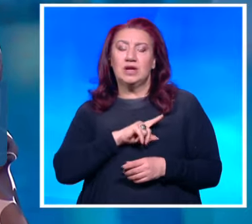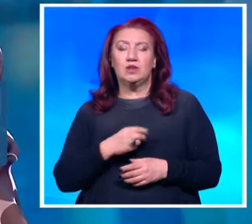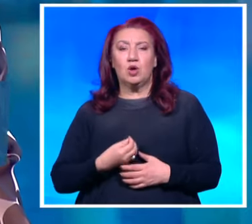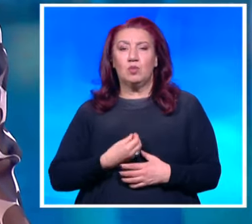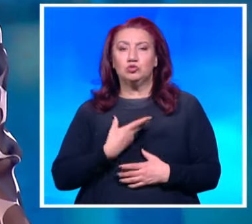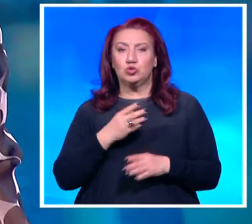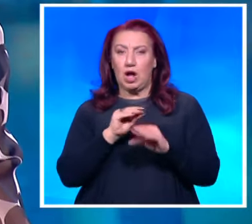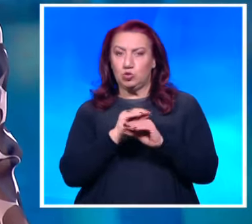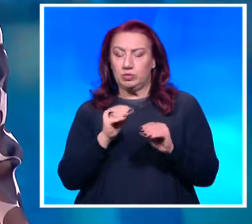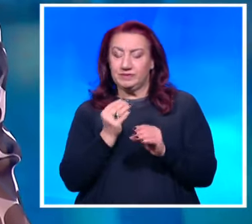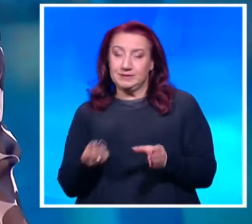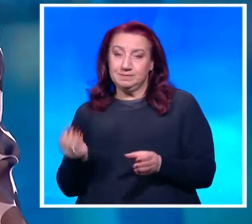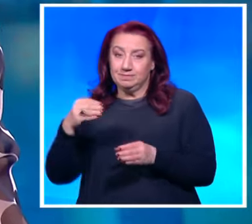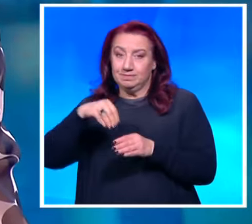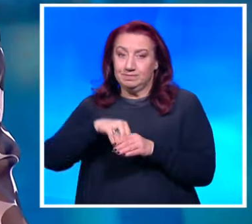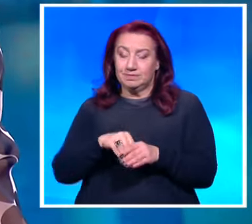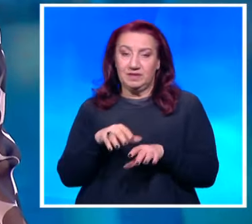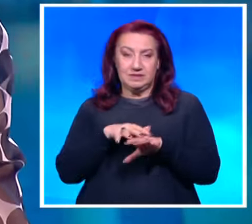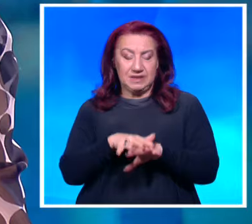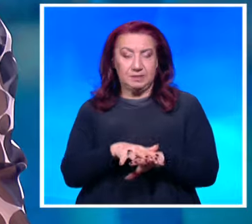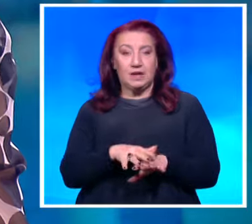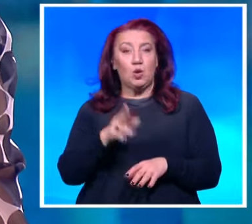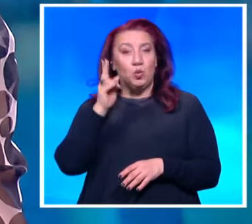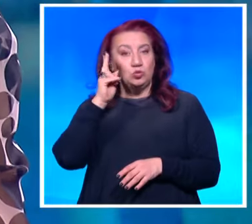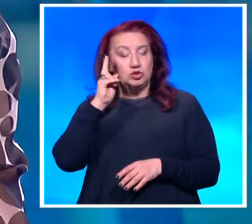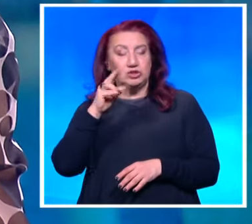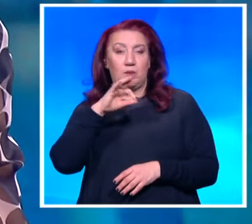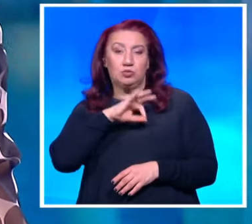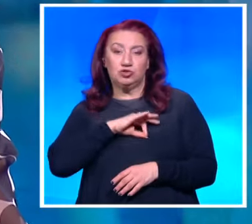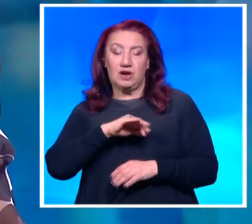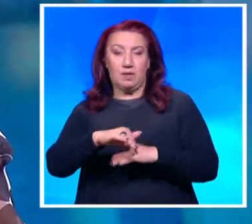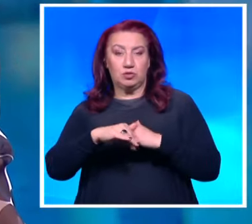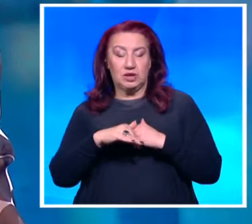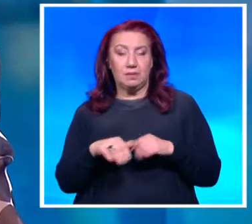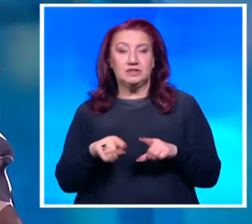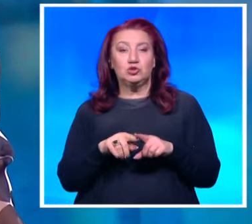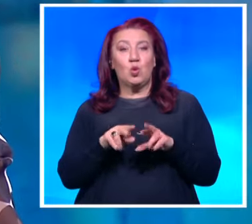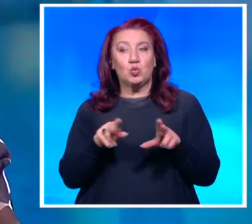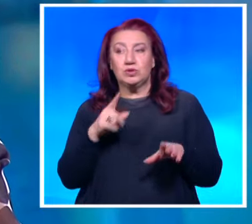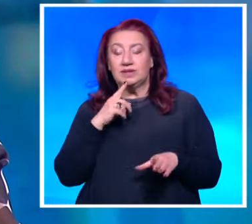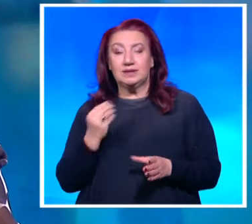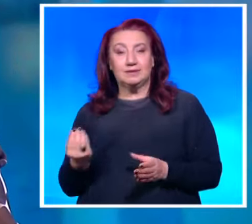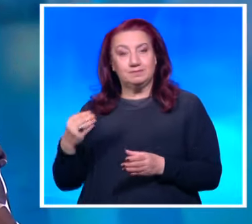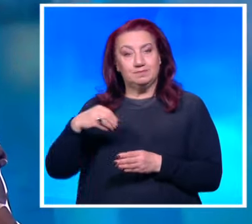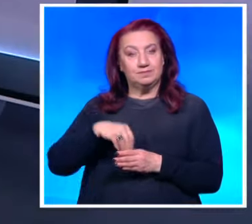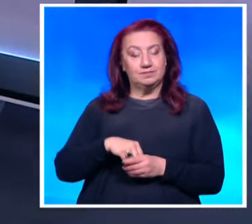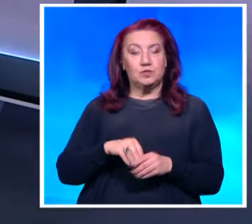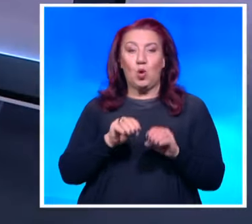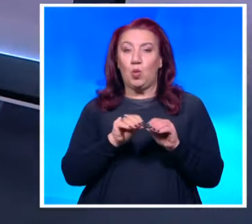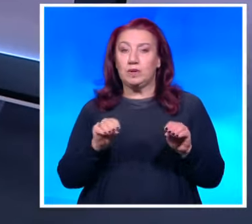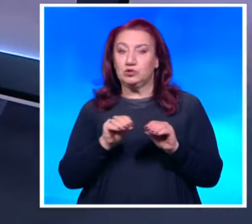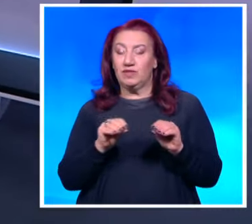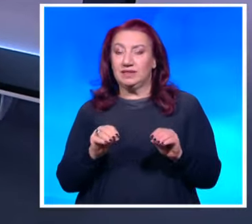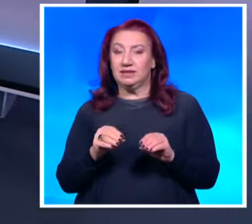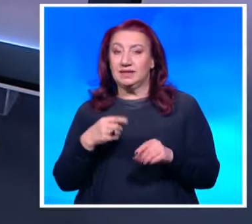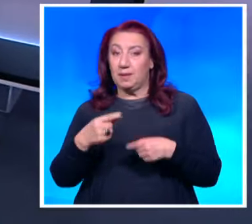система, учителите да получат нужната подкрепа и родителите да бъдат въвлечени в образователните процеси. Добре, какви са позитивите? С